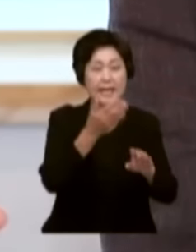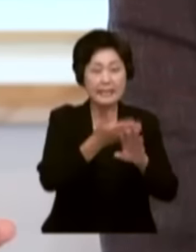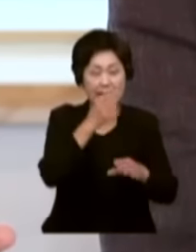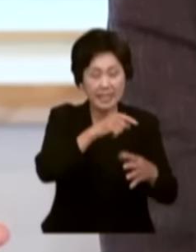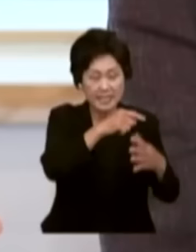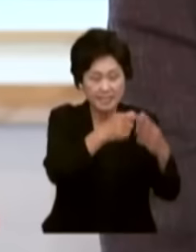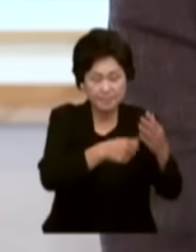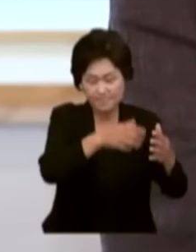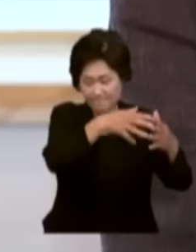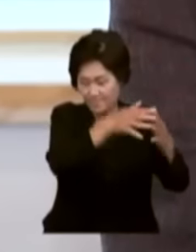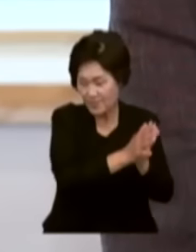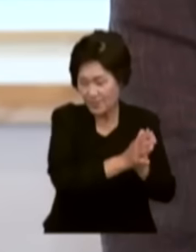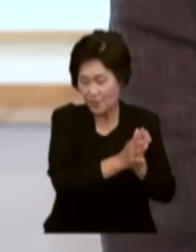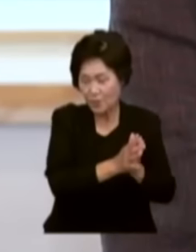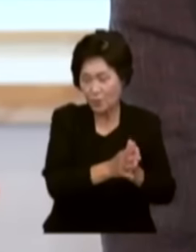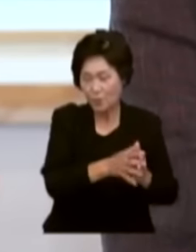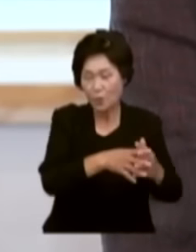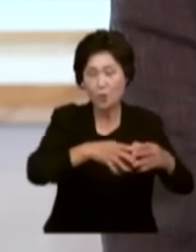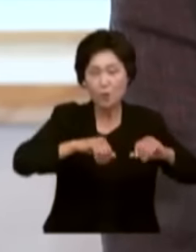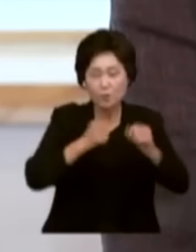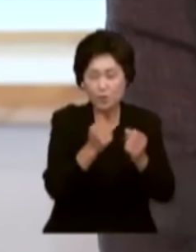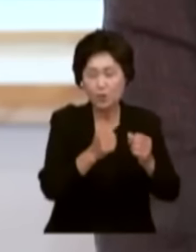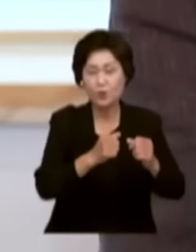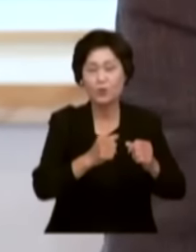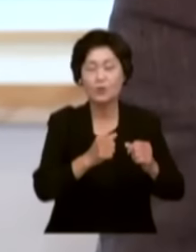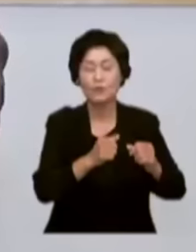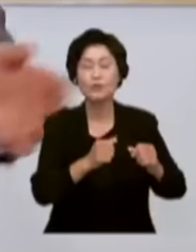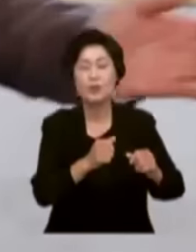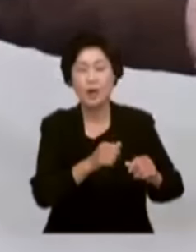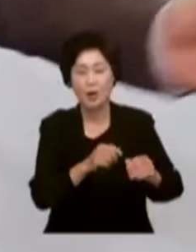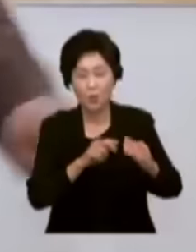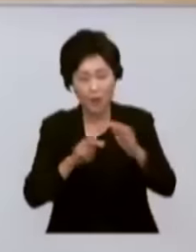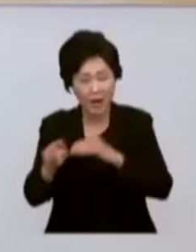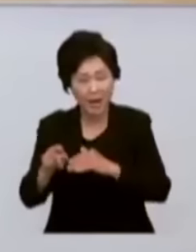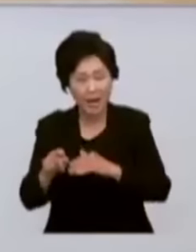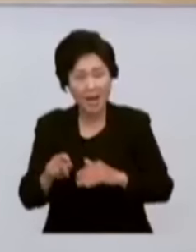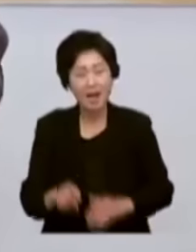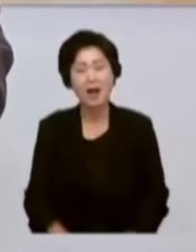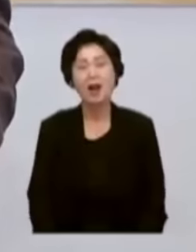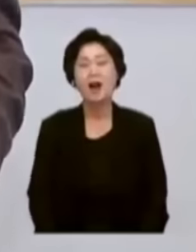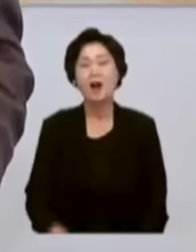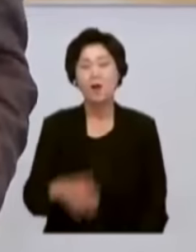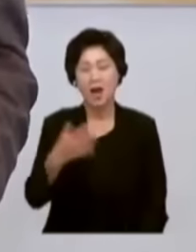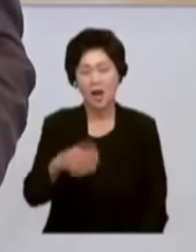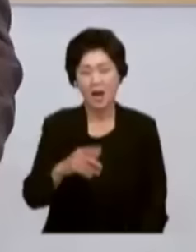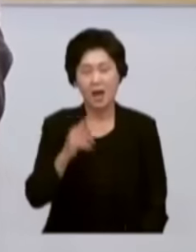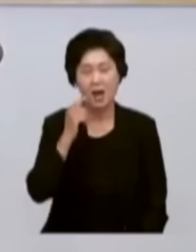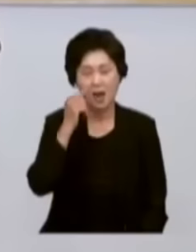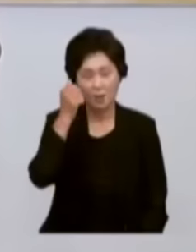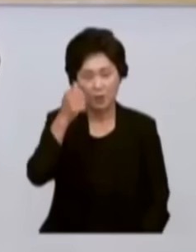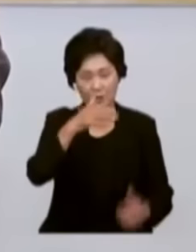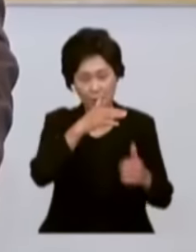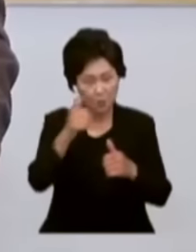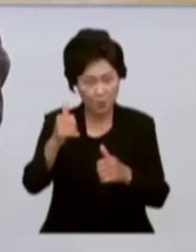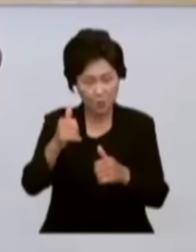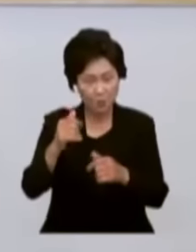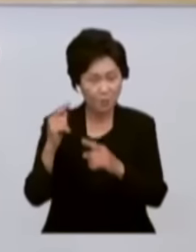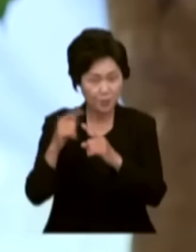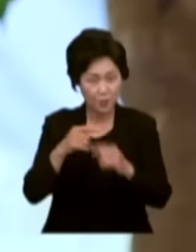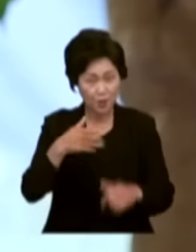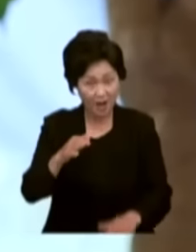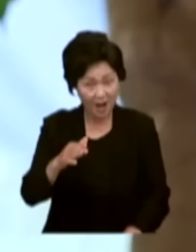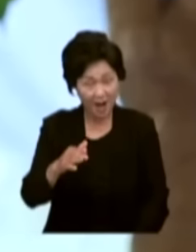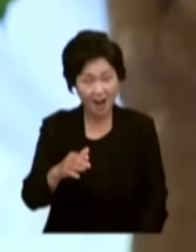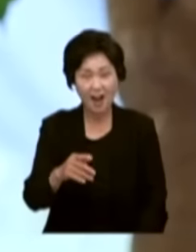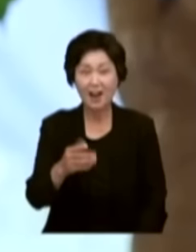가시지 주의 종의 말에 순종을 하셨잖아요. 그럼, 아니 저 지선 전도사님 네. 이런 친구 있어요? 혹시?